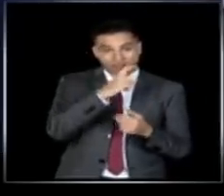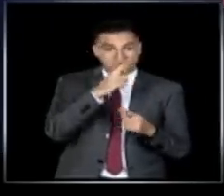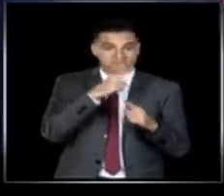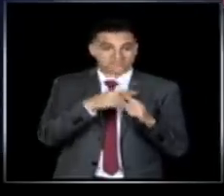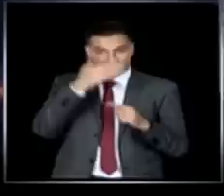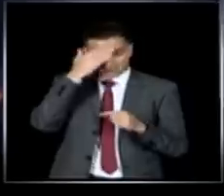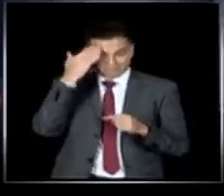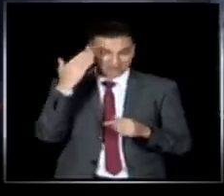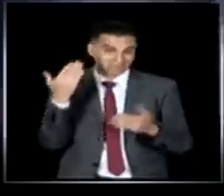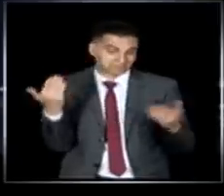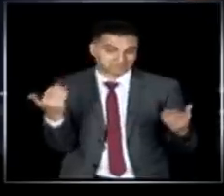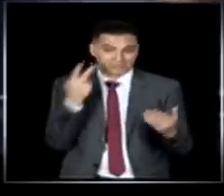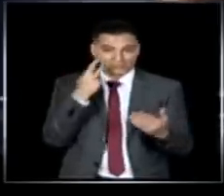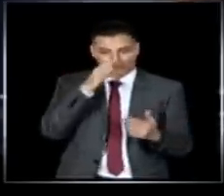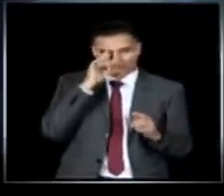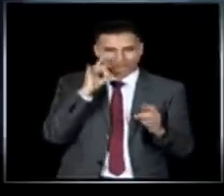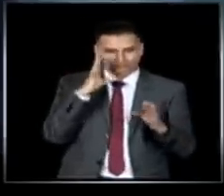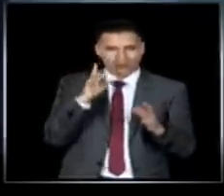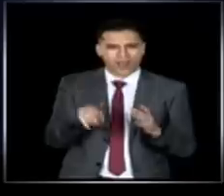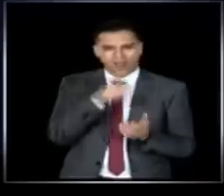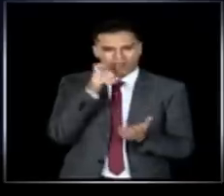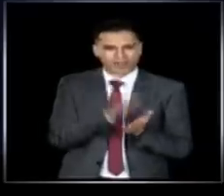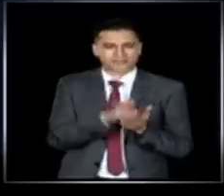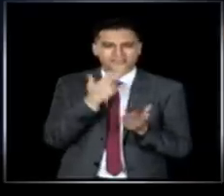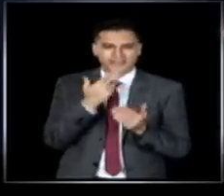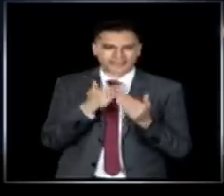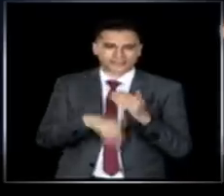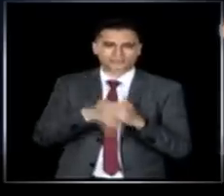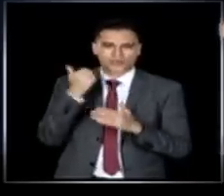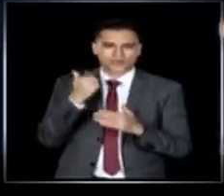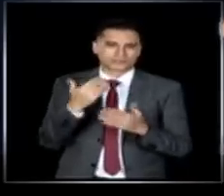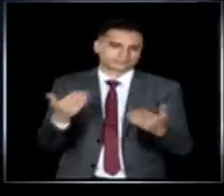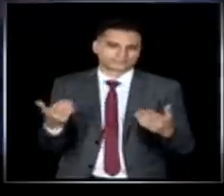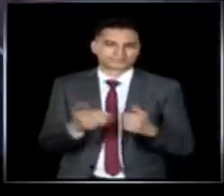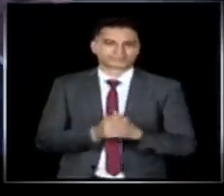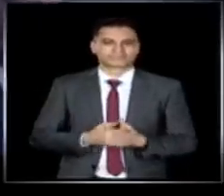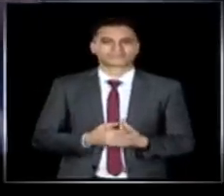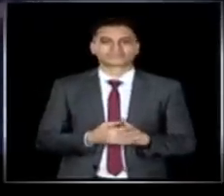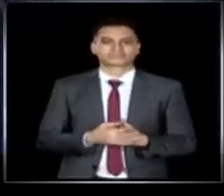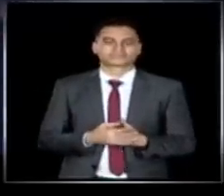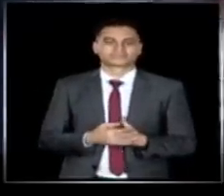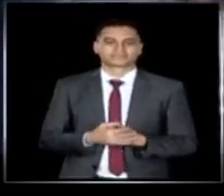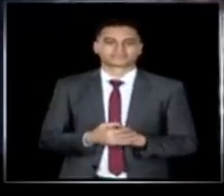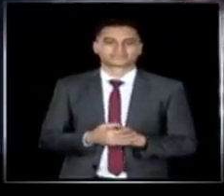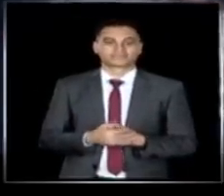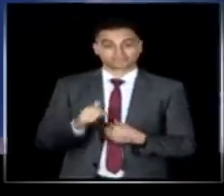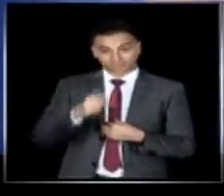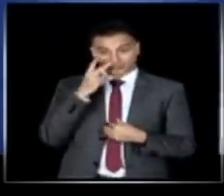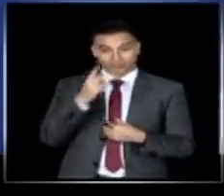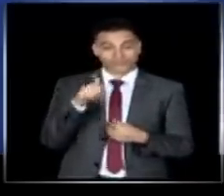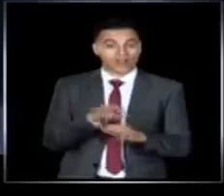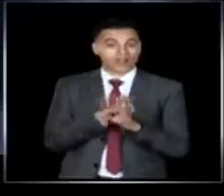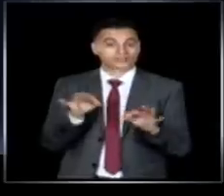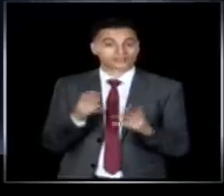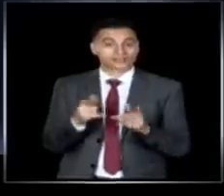الأسلوب. فإن شاء الله الأمل في عدد حظ، إن شاء الله الماتش ما يبقاش أصعب من كده علينا. خلينا نشوف ايه